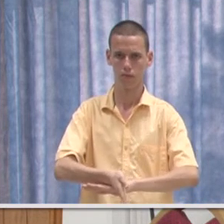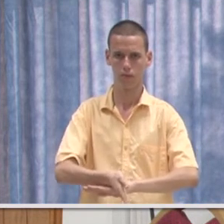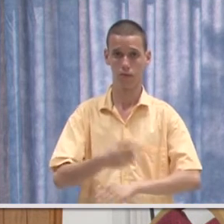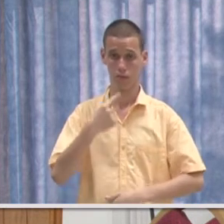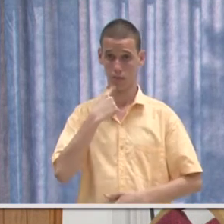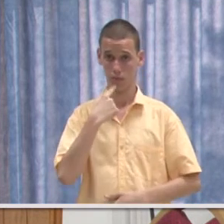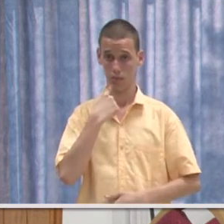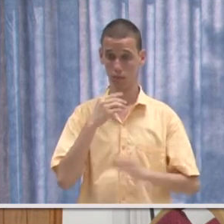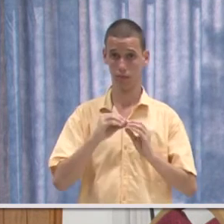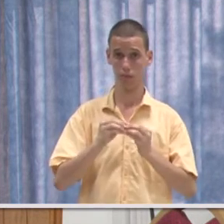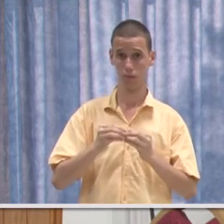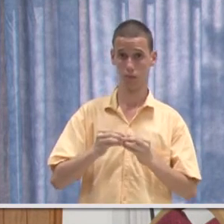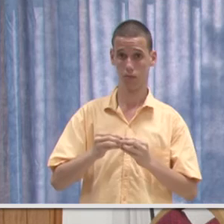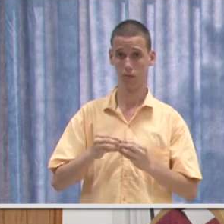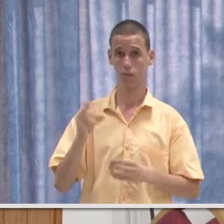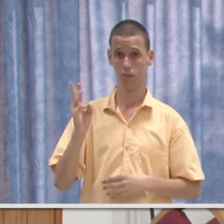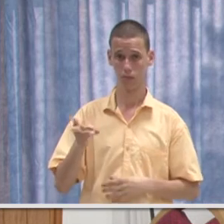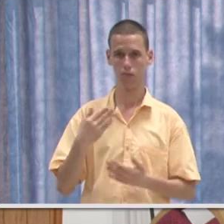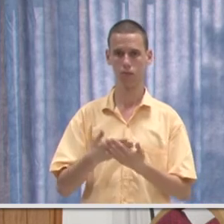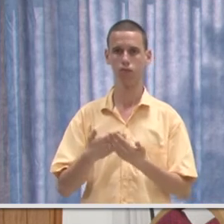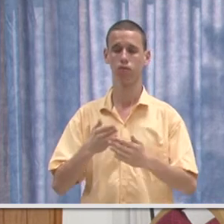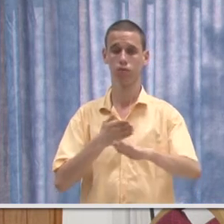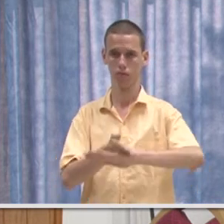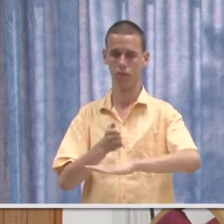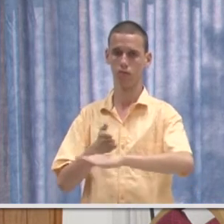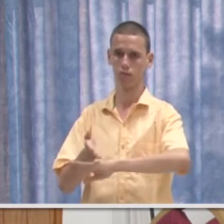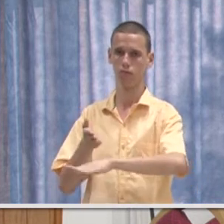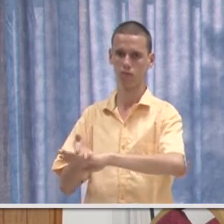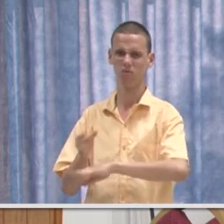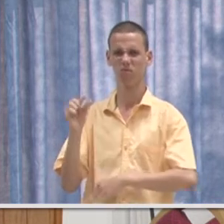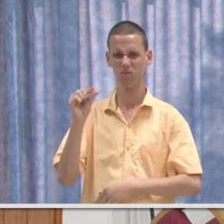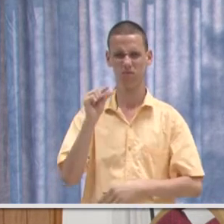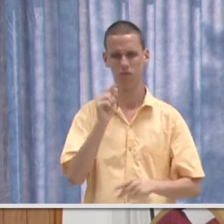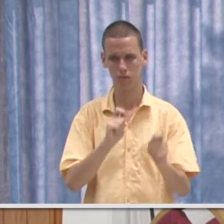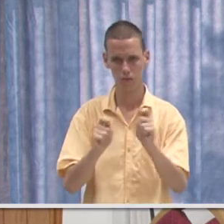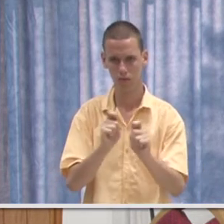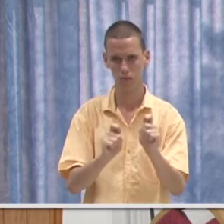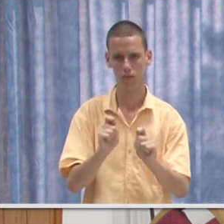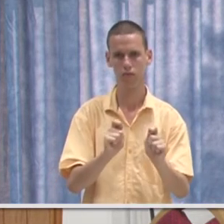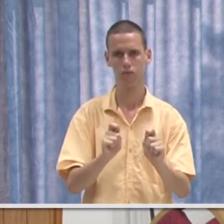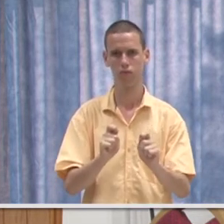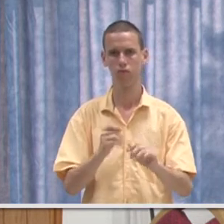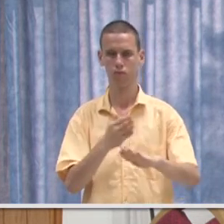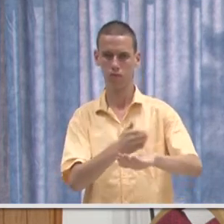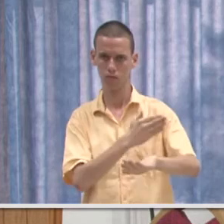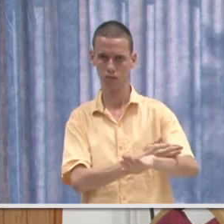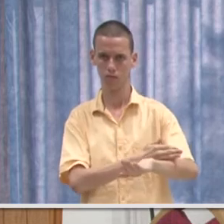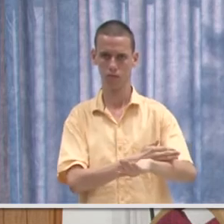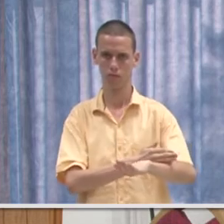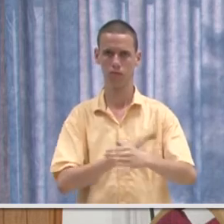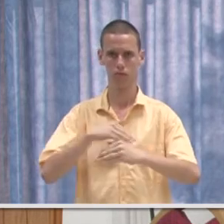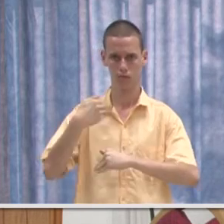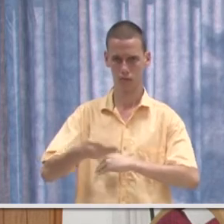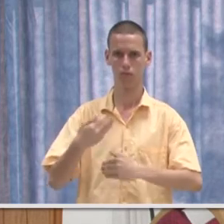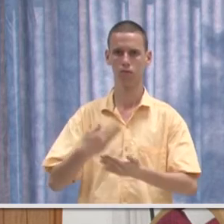servir immédiatement il paraît pour qu'on servir oui. Il dit ça ben petit la touche qui nous besoin faire avant nous faire les